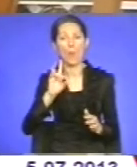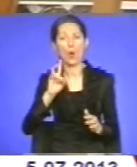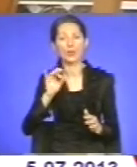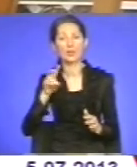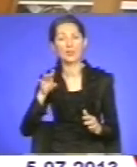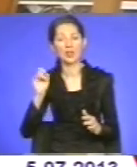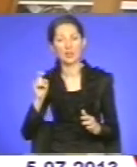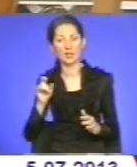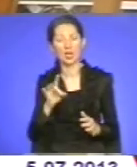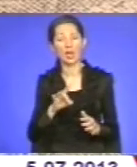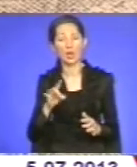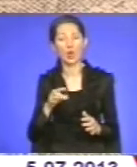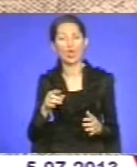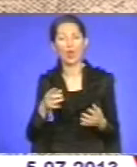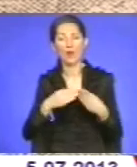маляра.